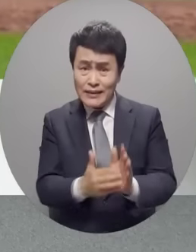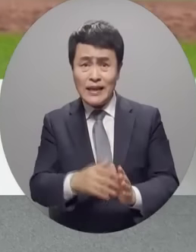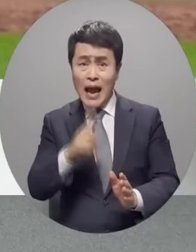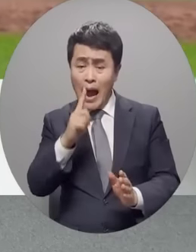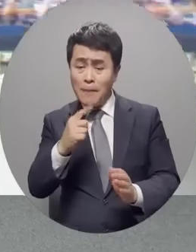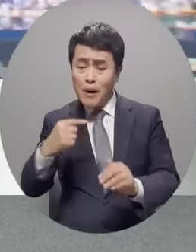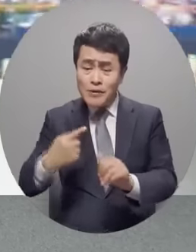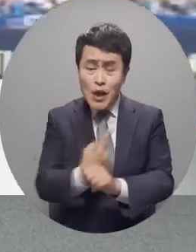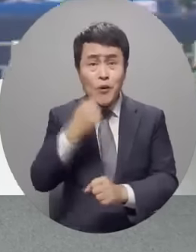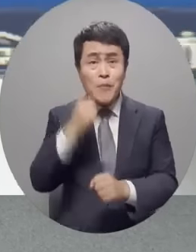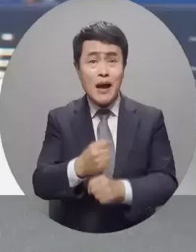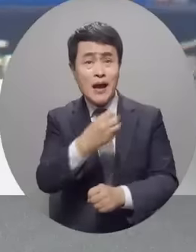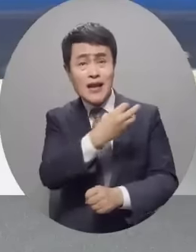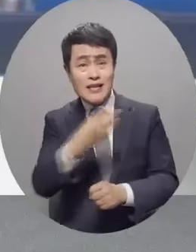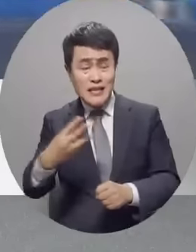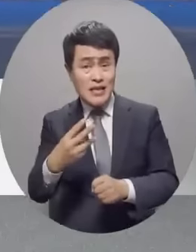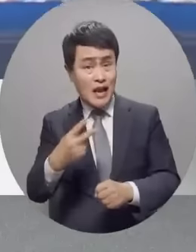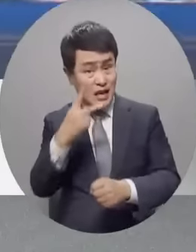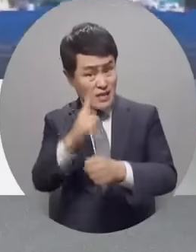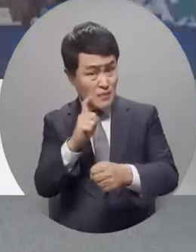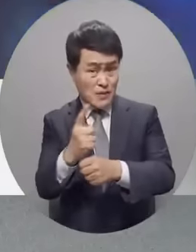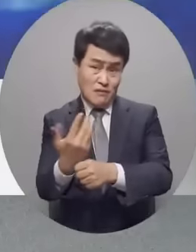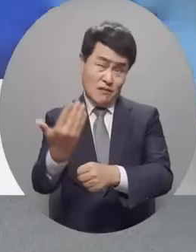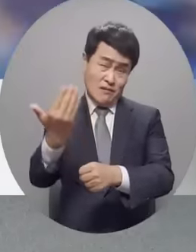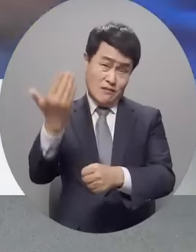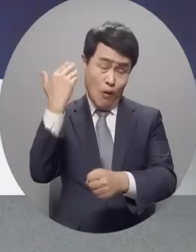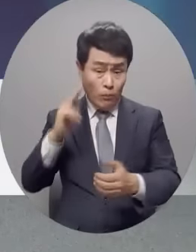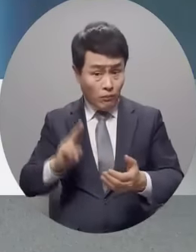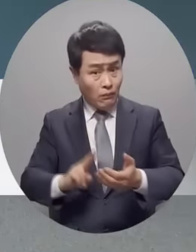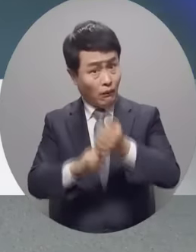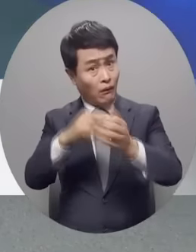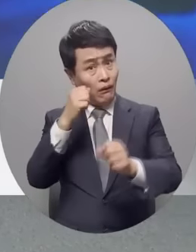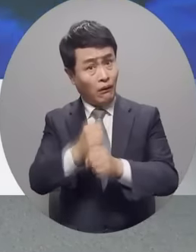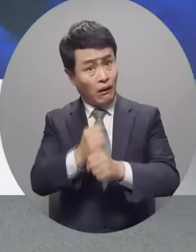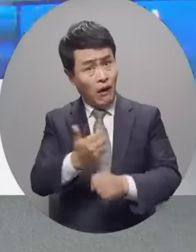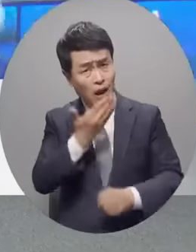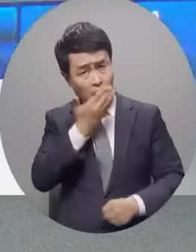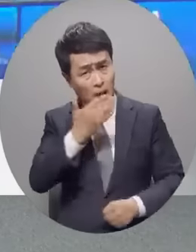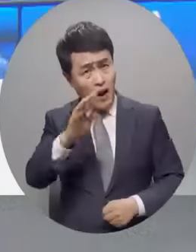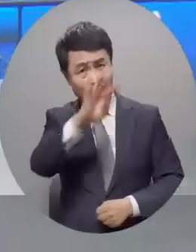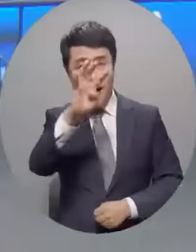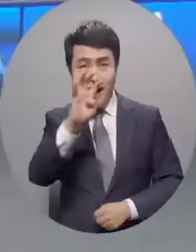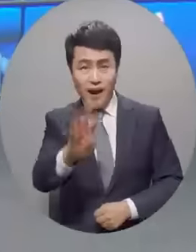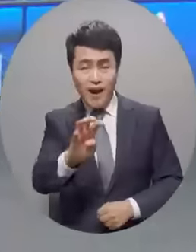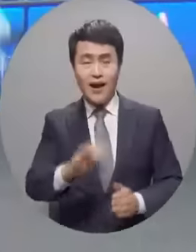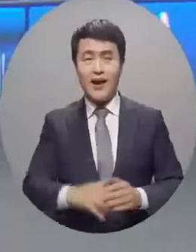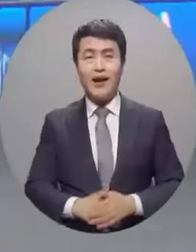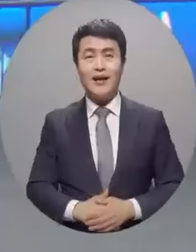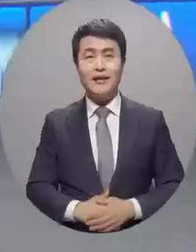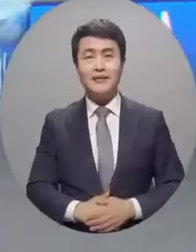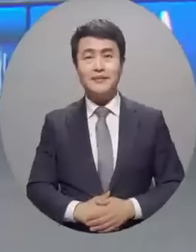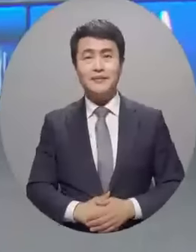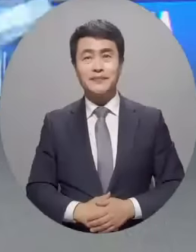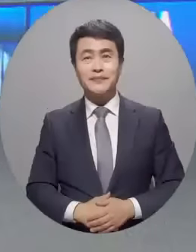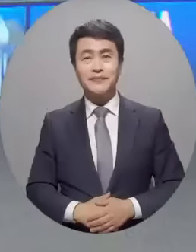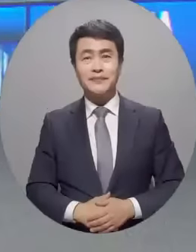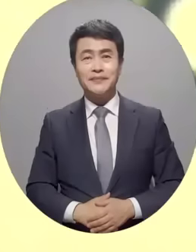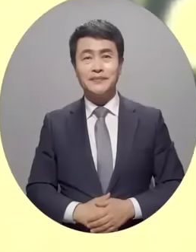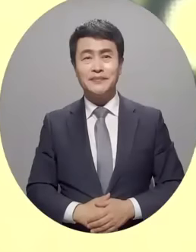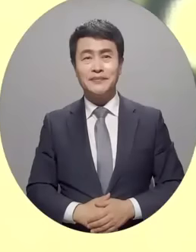예외를 만들었던 삼성이 11년 전의 기적을 만들 수 있을지 관심입니다. 김수근 기자의 보도입니다.